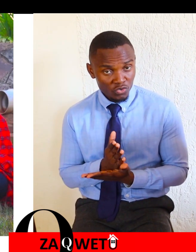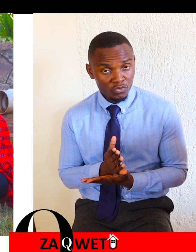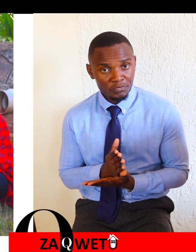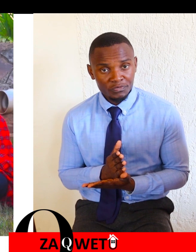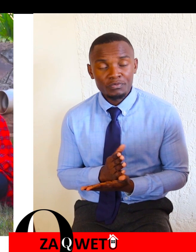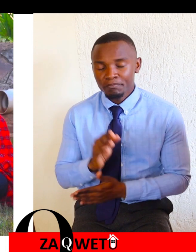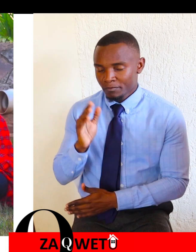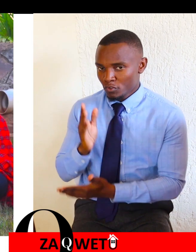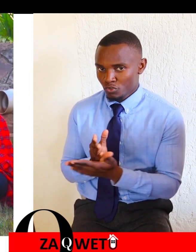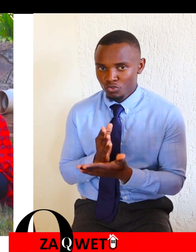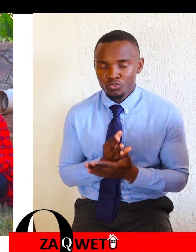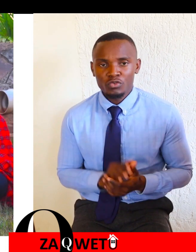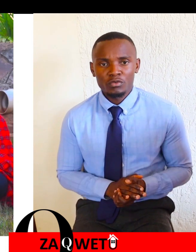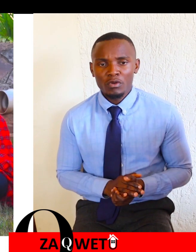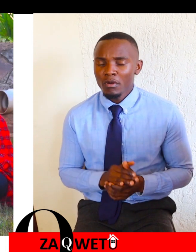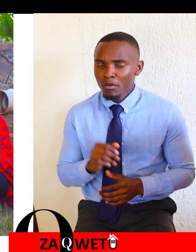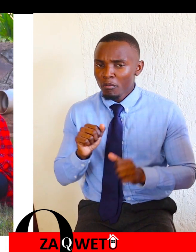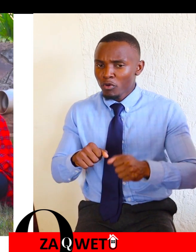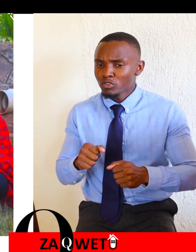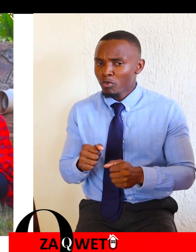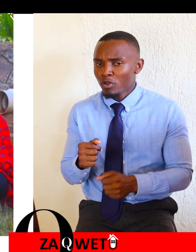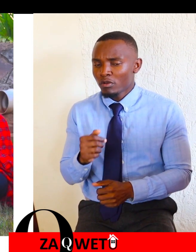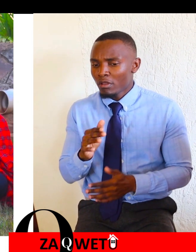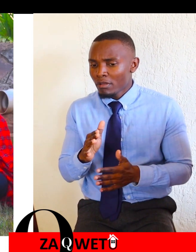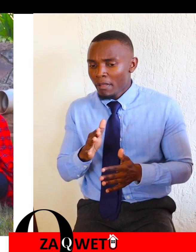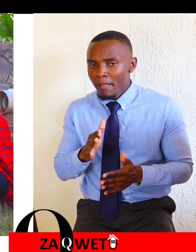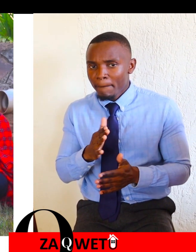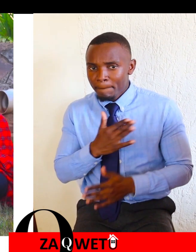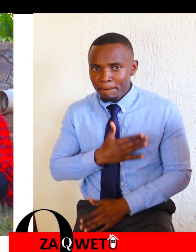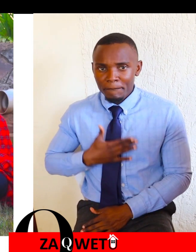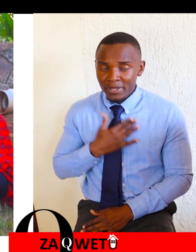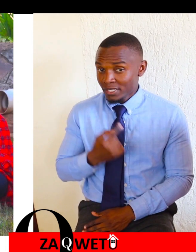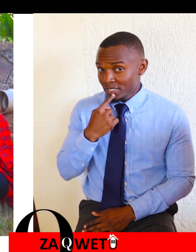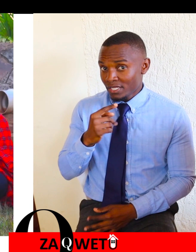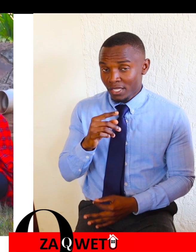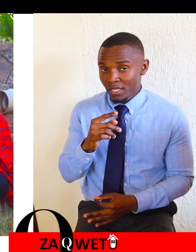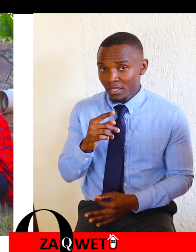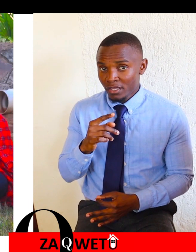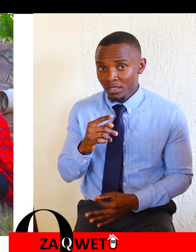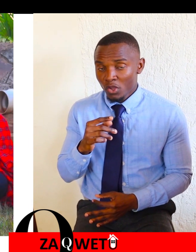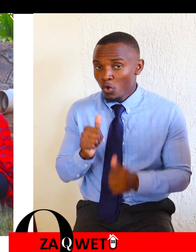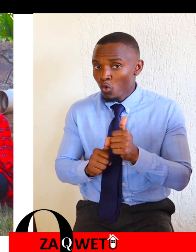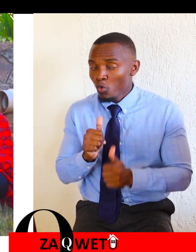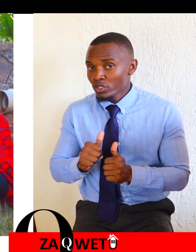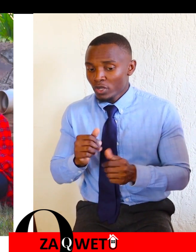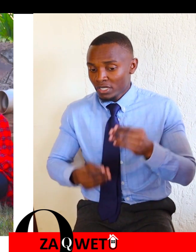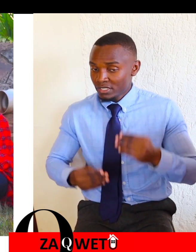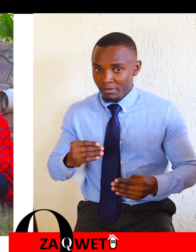a disability part of you. Ni kweli. Can you kindly tuambie ni gani? Juu maybe mtu anaweza